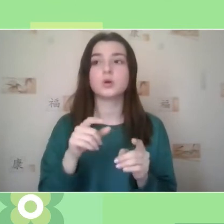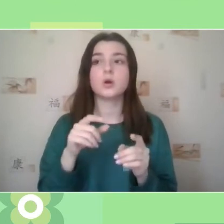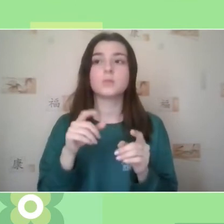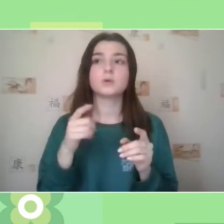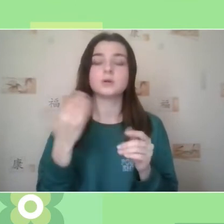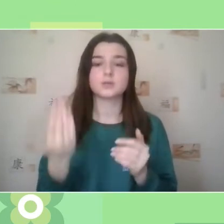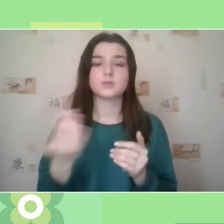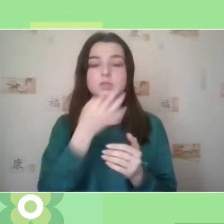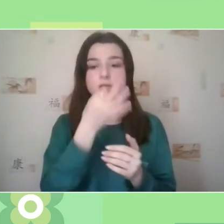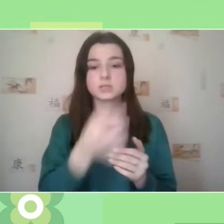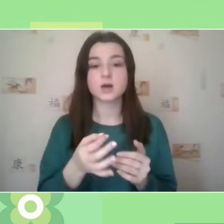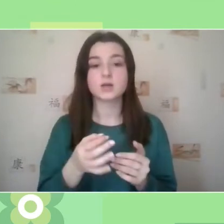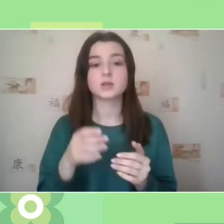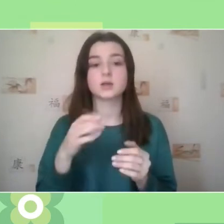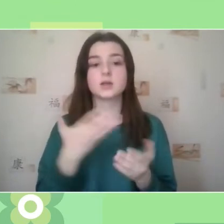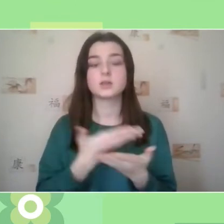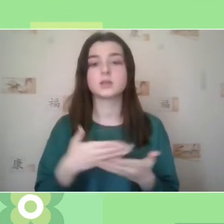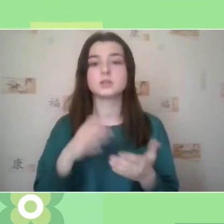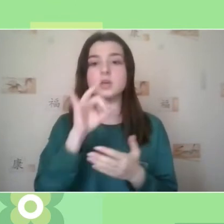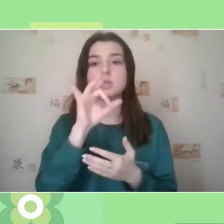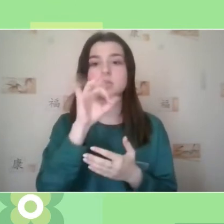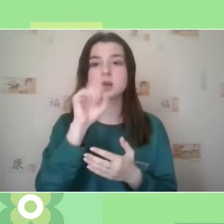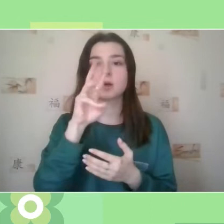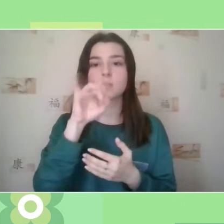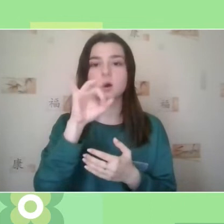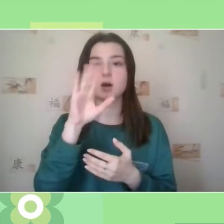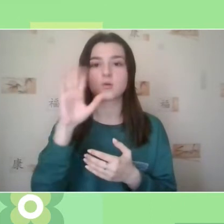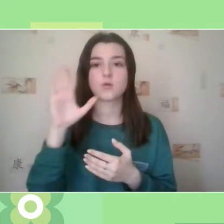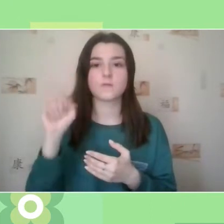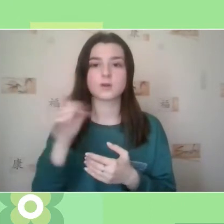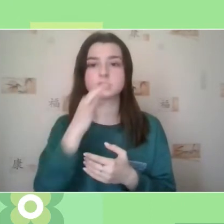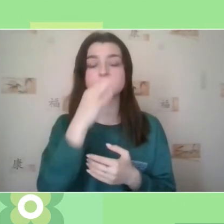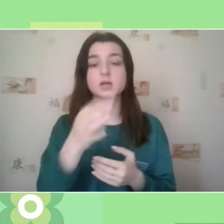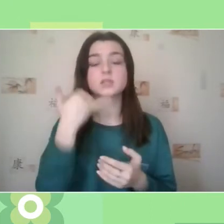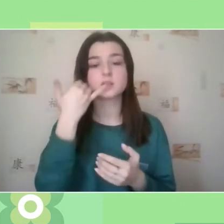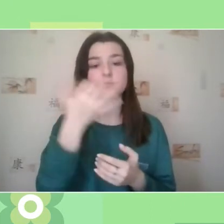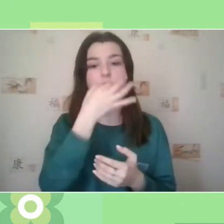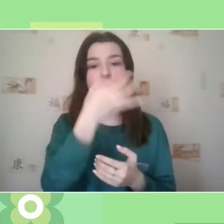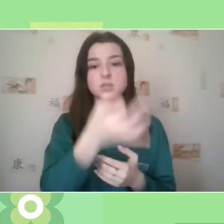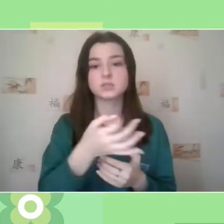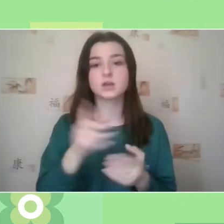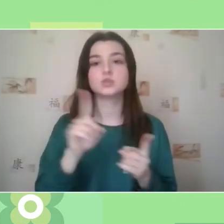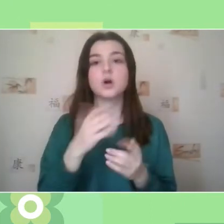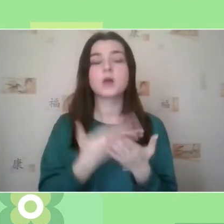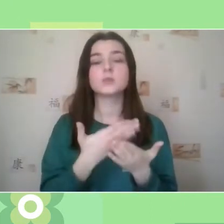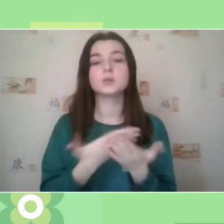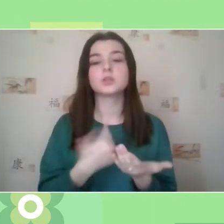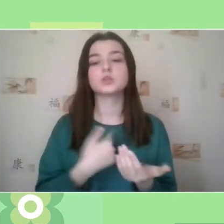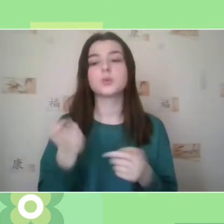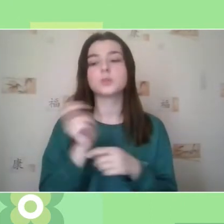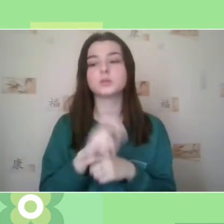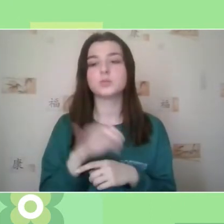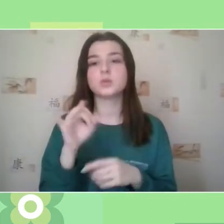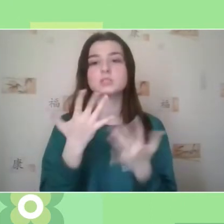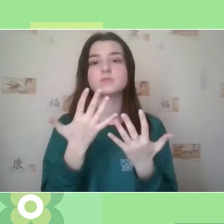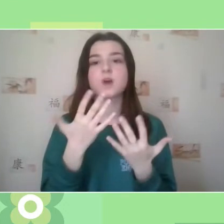способами. Наша місцева рестораторка Іра Маркова зателефонувала і каже, слухайте, ну, а якщо ми, наприклад, прийдемо і зваримо